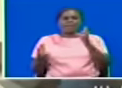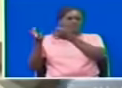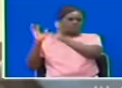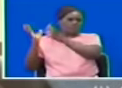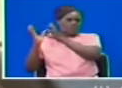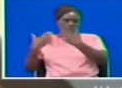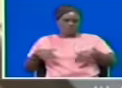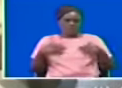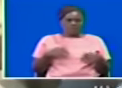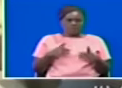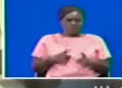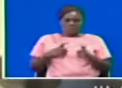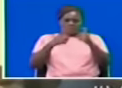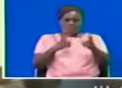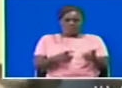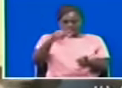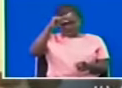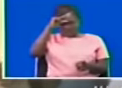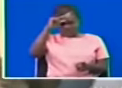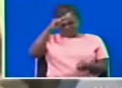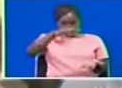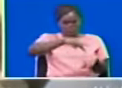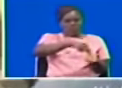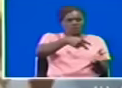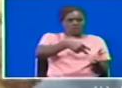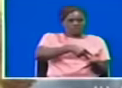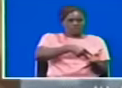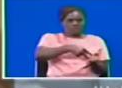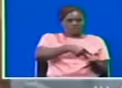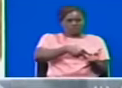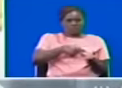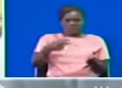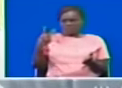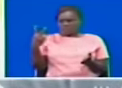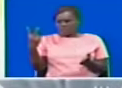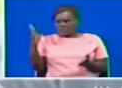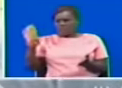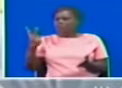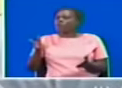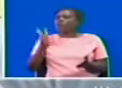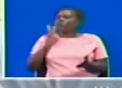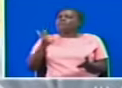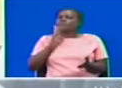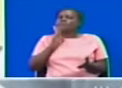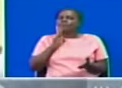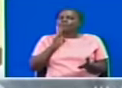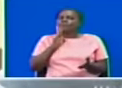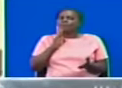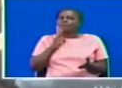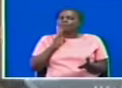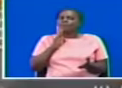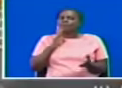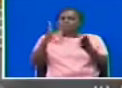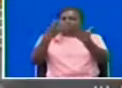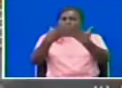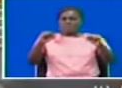maana imewatunuku serikali ya Jubilee mradi wa bilioni 2.3 wa maji. Kitu ambacho rais